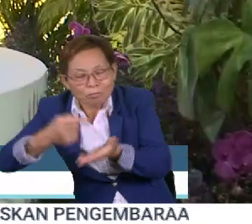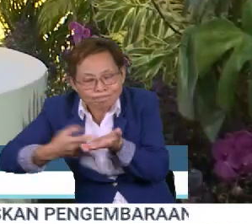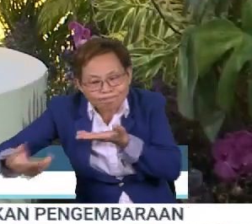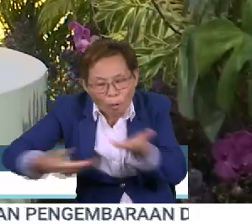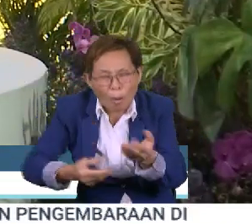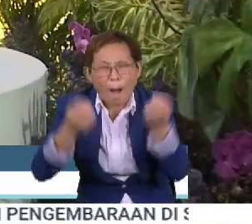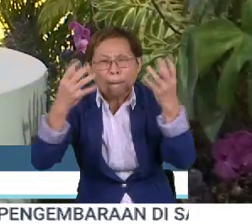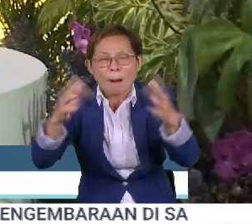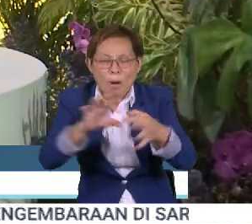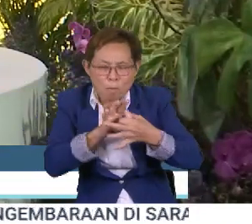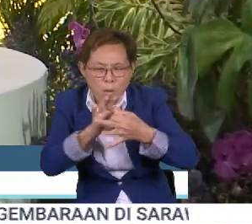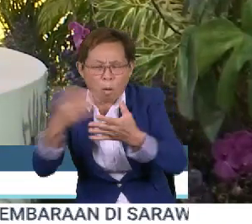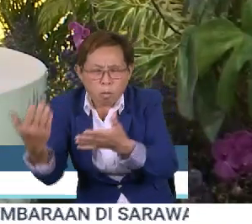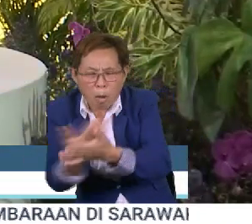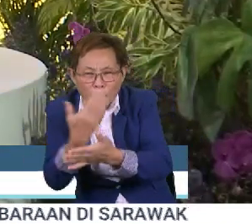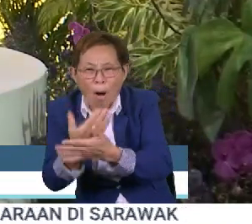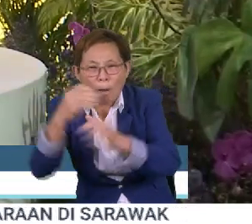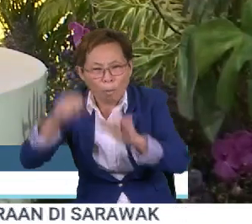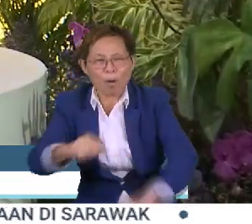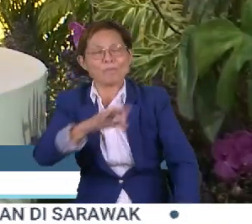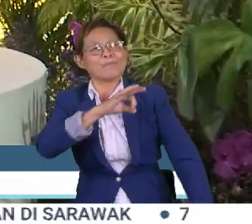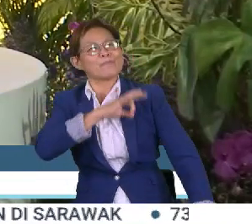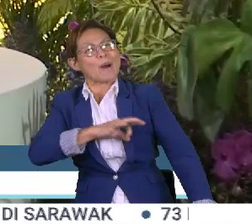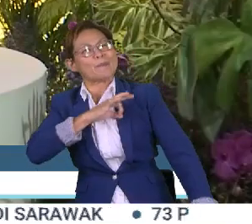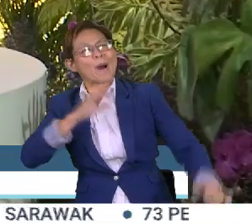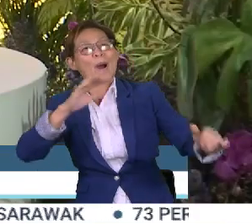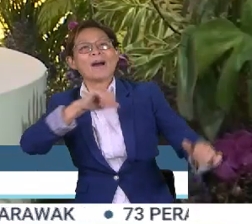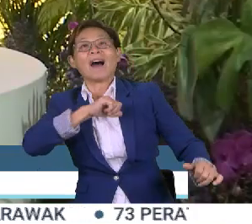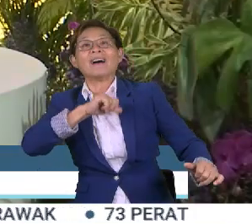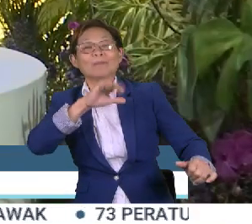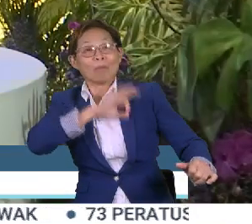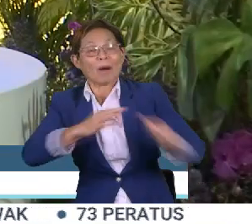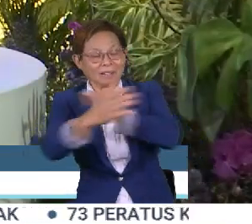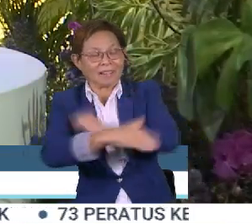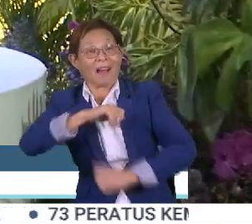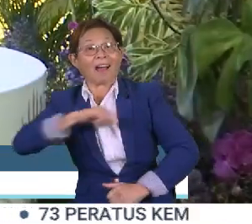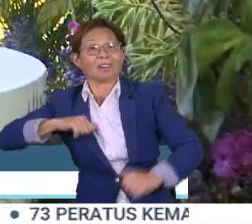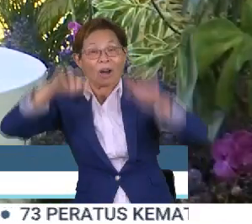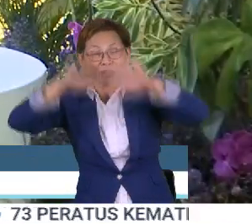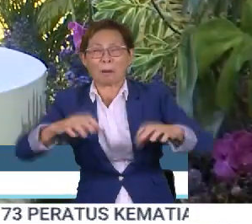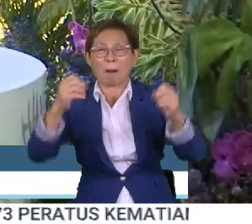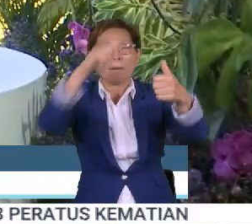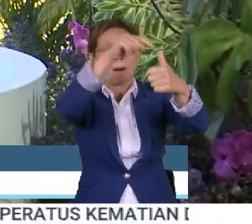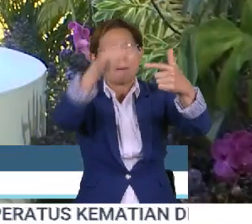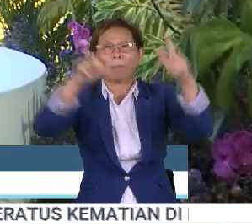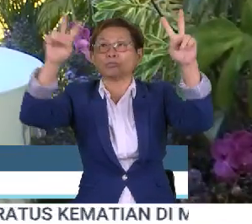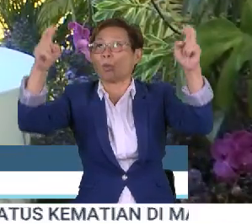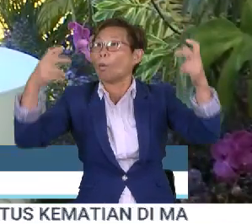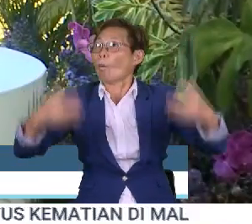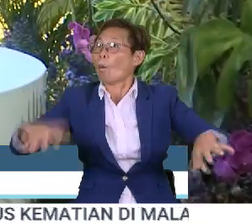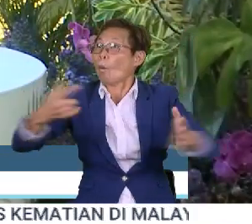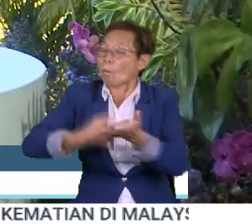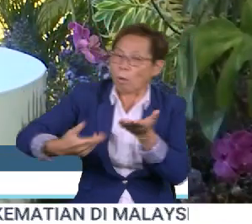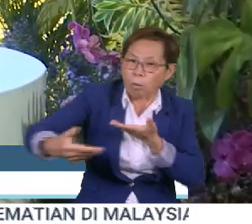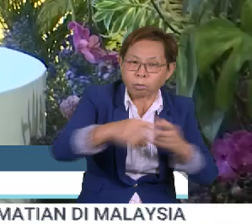lebih banyak kerja sama baharu yang dapat memanfaatkan negara anggota ASEAN sebagai topik hangat dibincangkan terutamanya